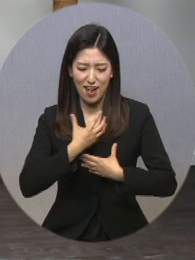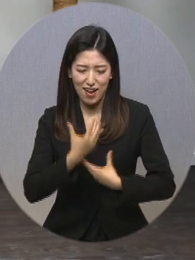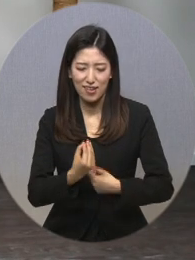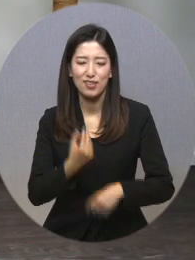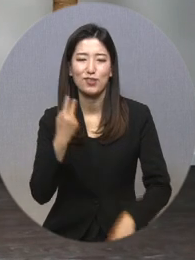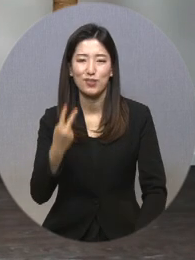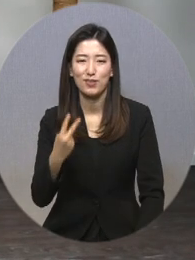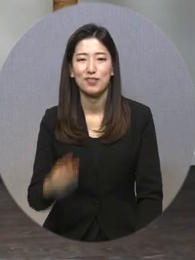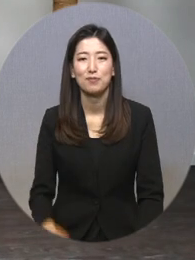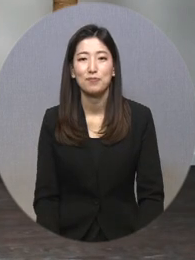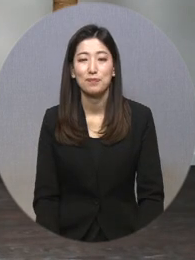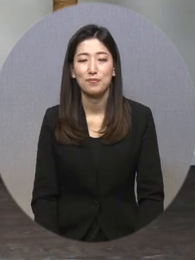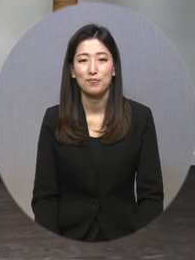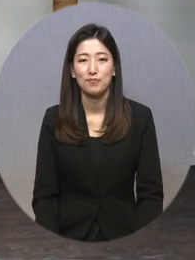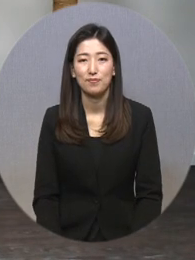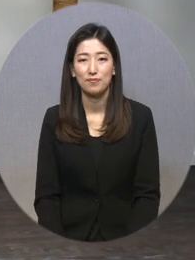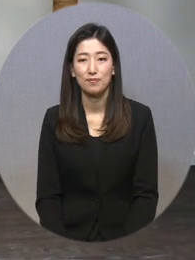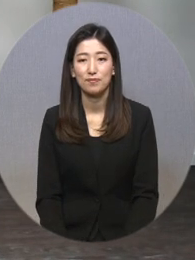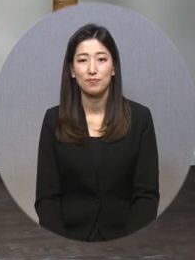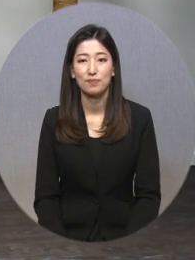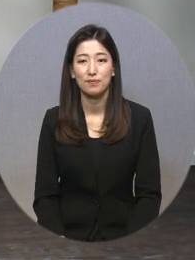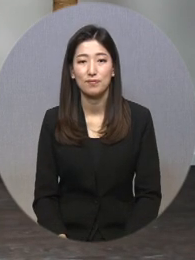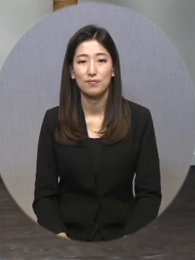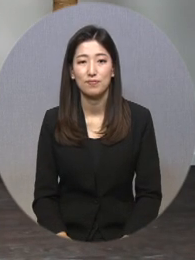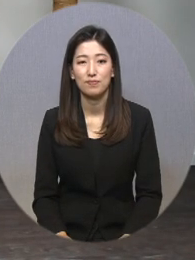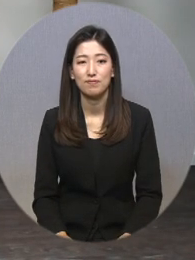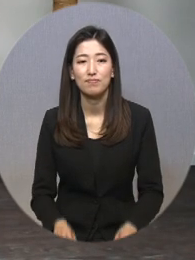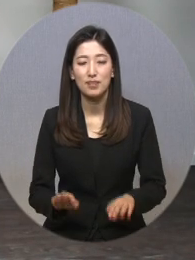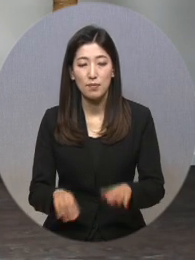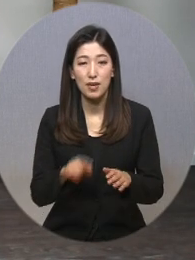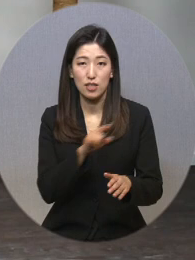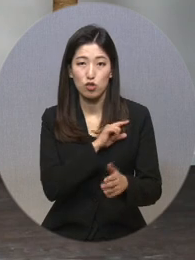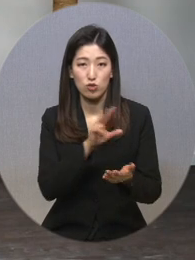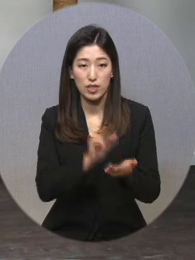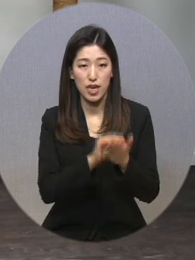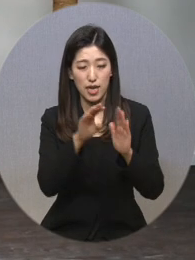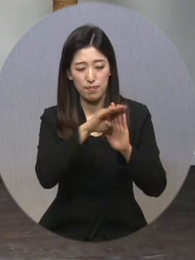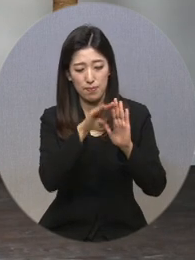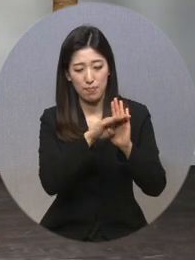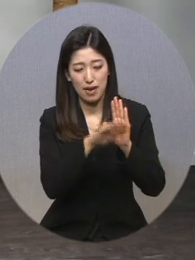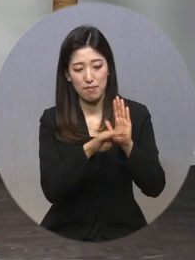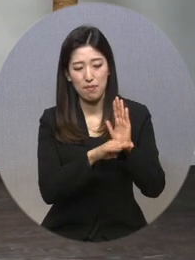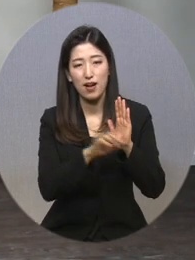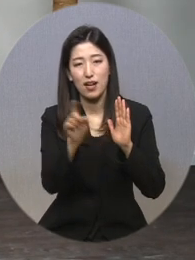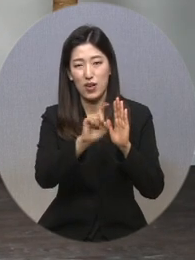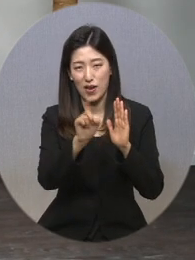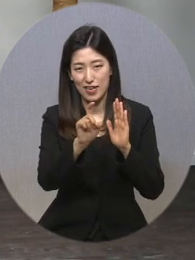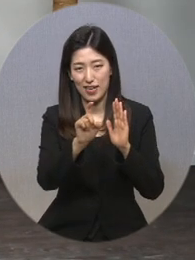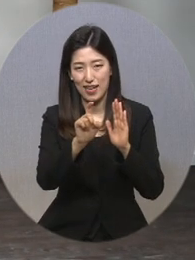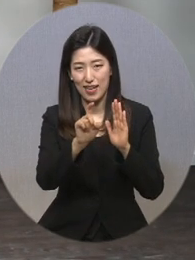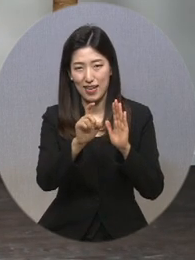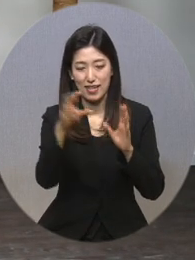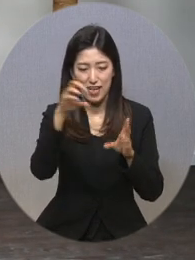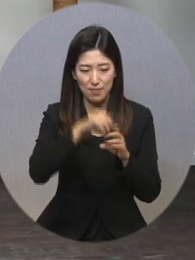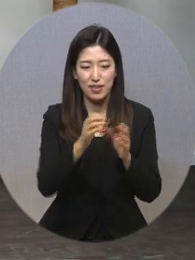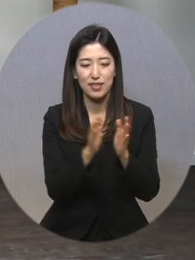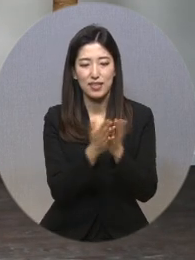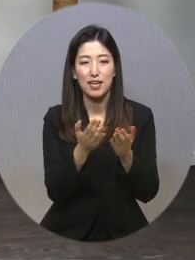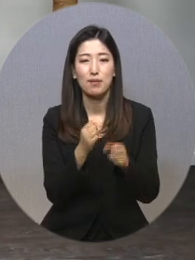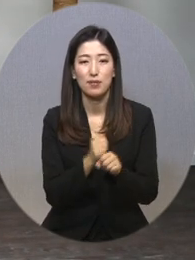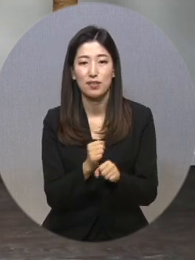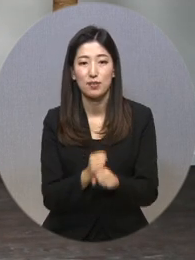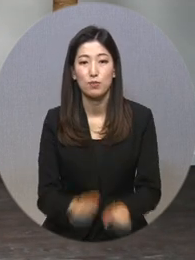된다라고 하는 기본적인 욕구입니다. 맞습니다. 그렇게 10가지 주제를 가지고 책을 구성을 했습니다.